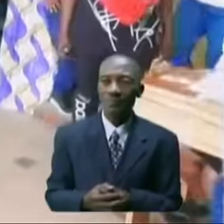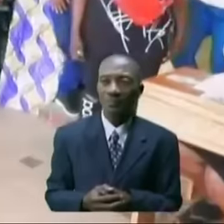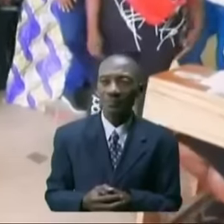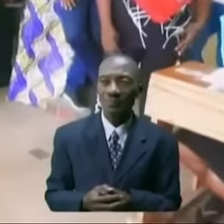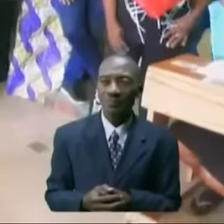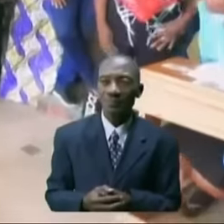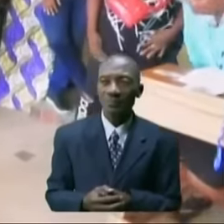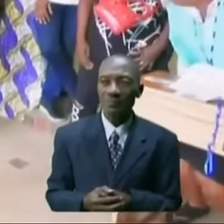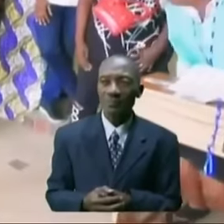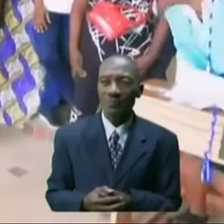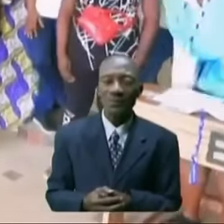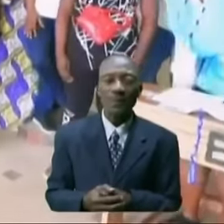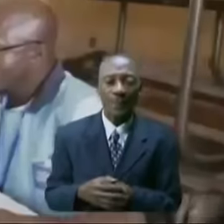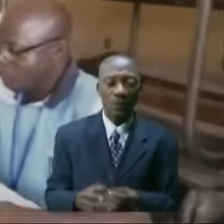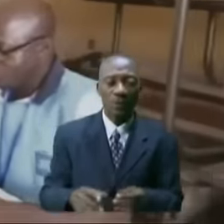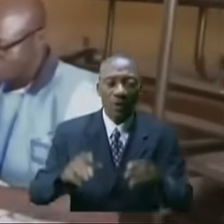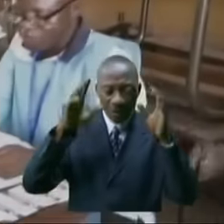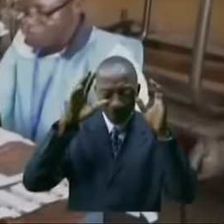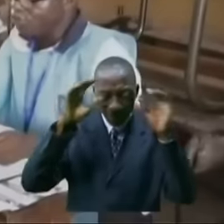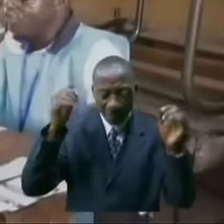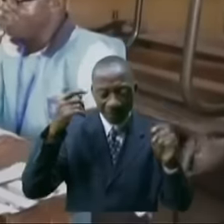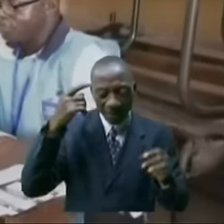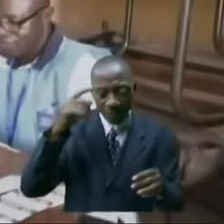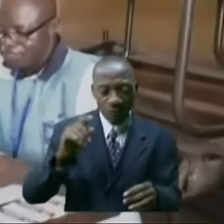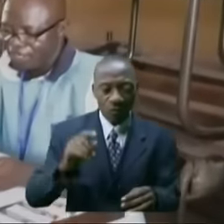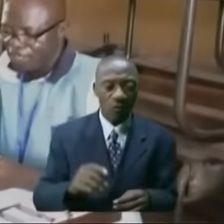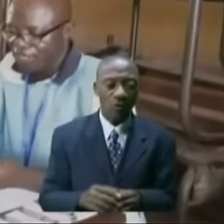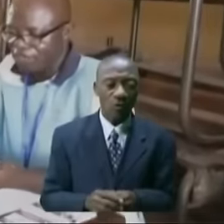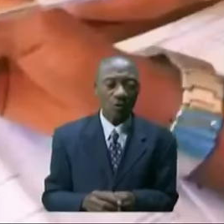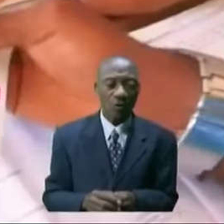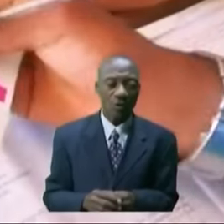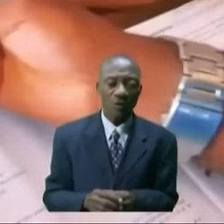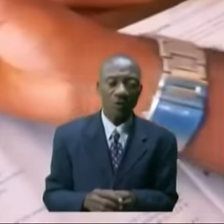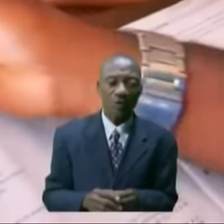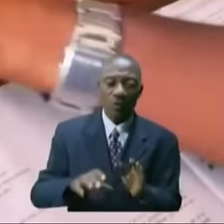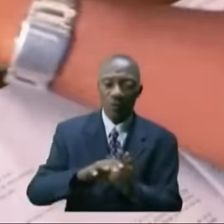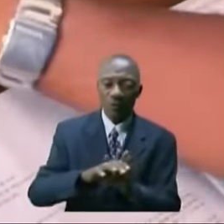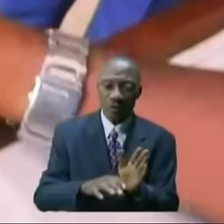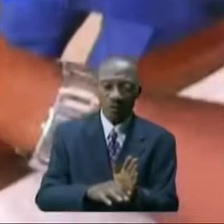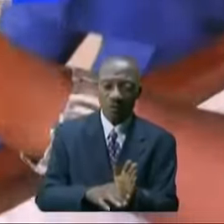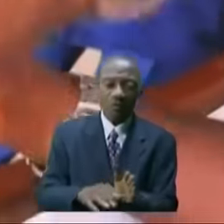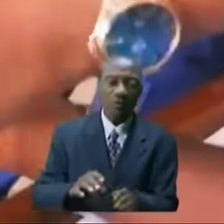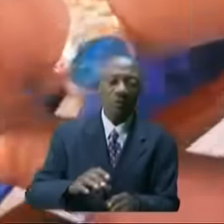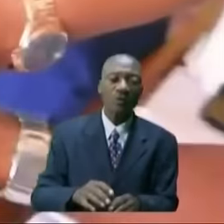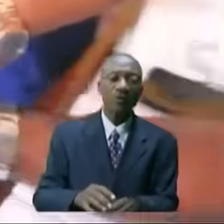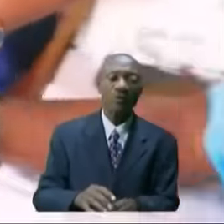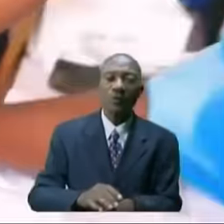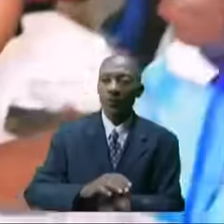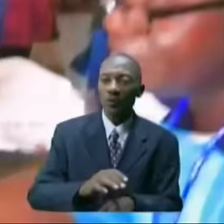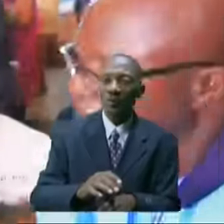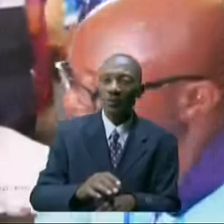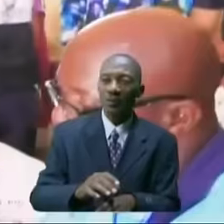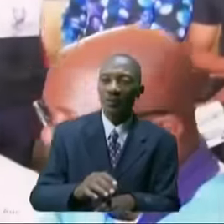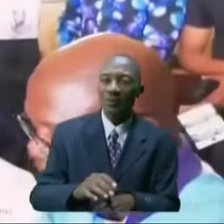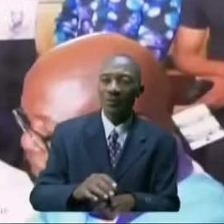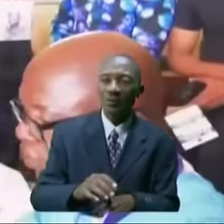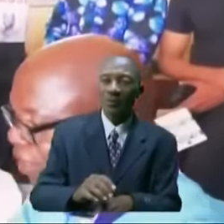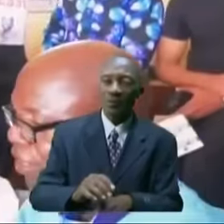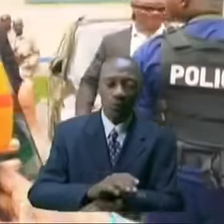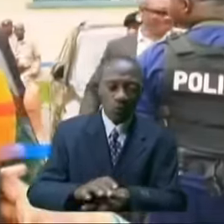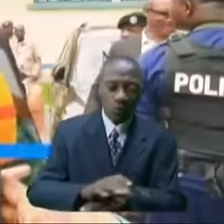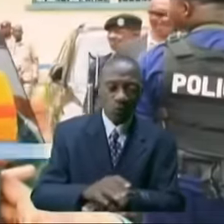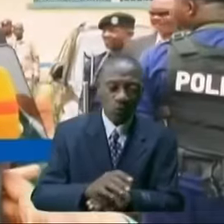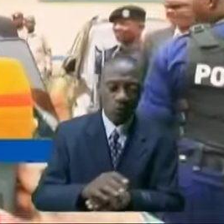Non, mais je suis d'abord citoyen congolais. Le vote, c'est non seulement un droit, mais aussi un devoir civique. C'est en cela que je suis